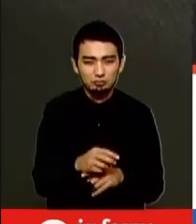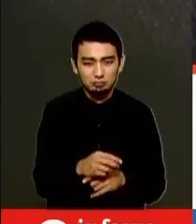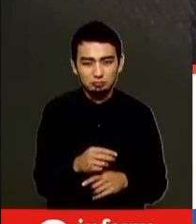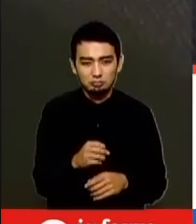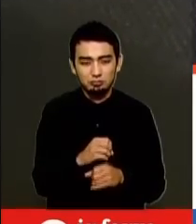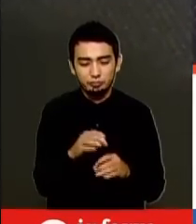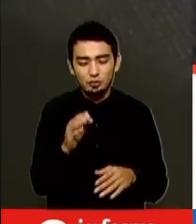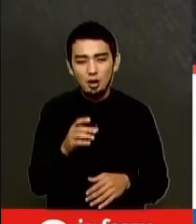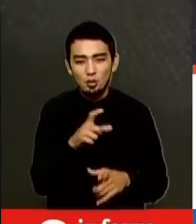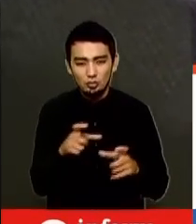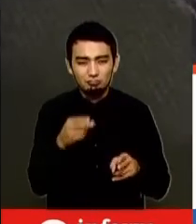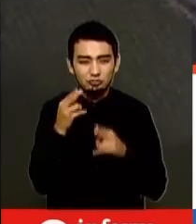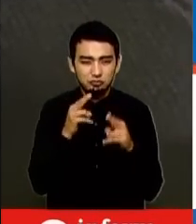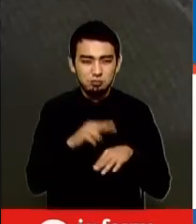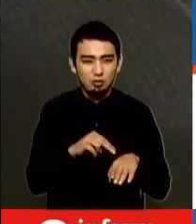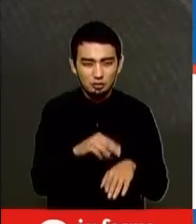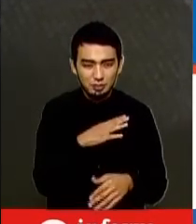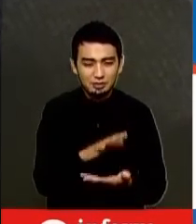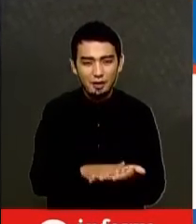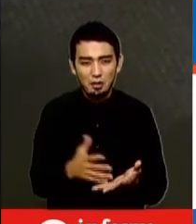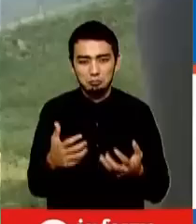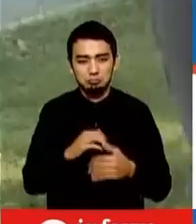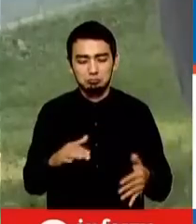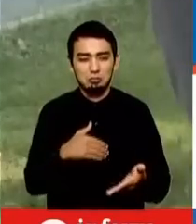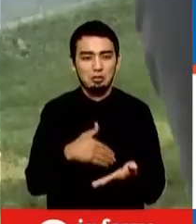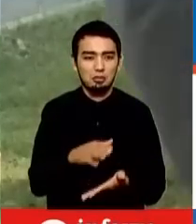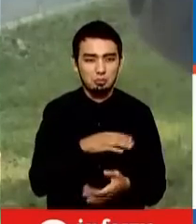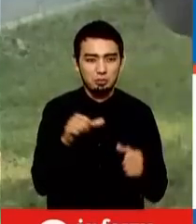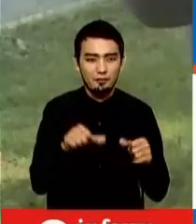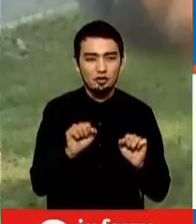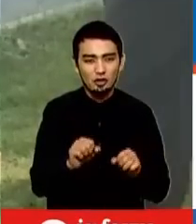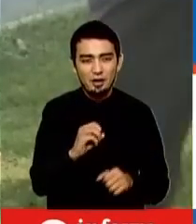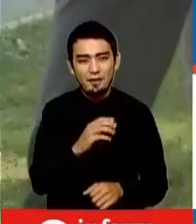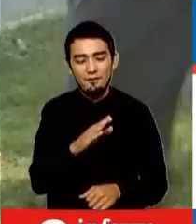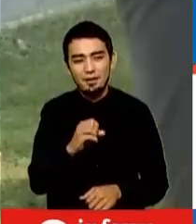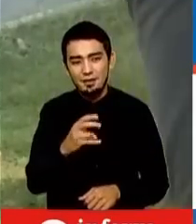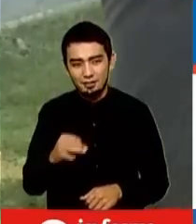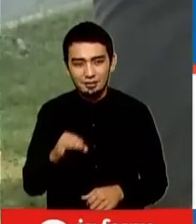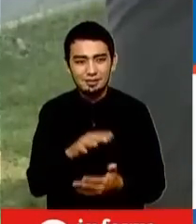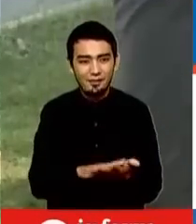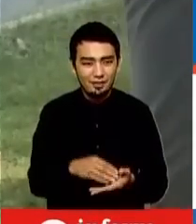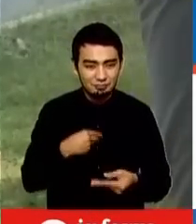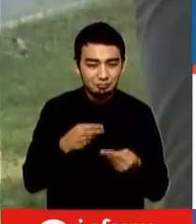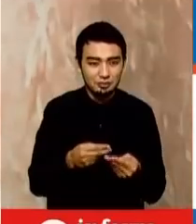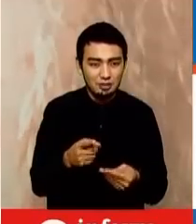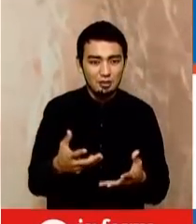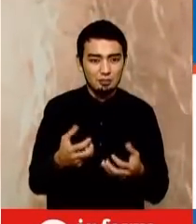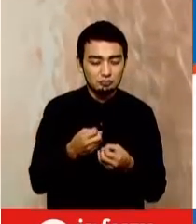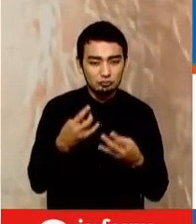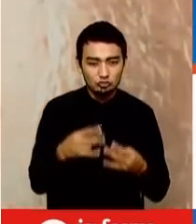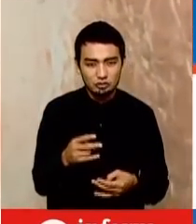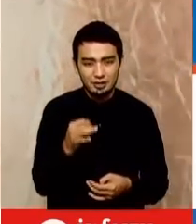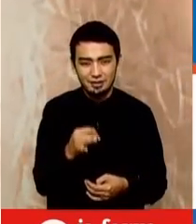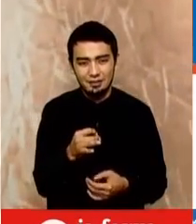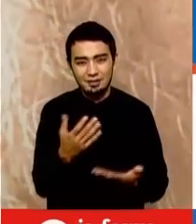Горожане говорят, обращались в полицию, но там заявление не приняли. Правозащитник Евгений Иворский подтверждает, заявления там брать и не должны, если только